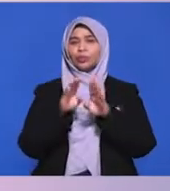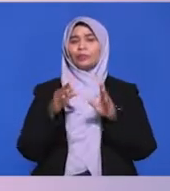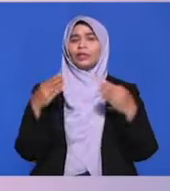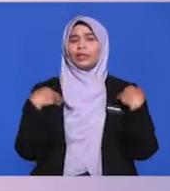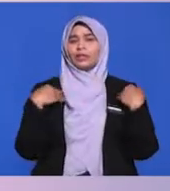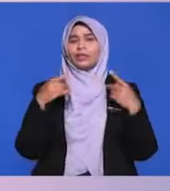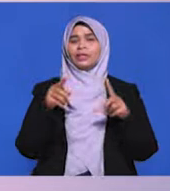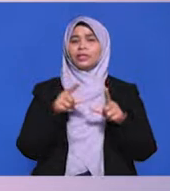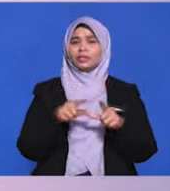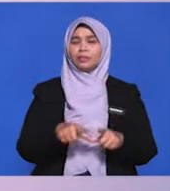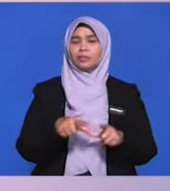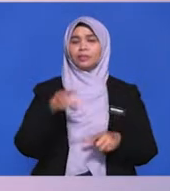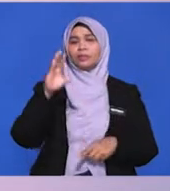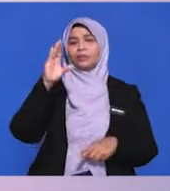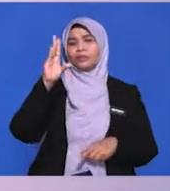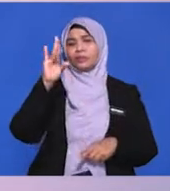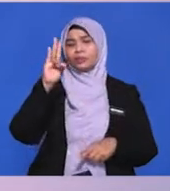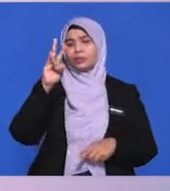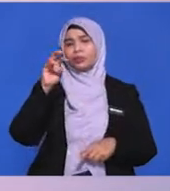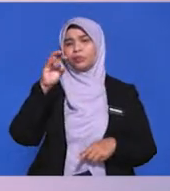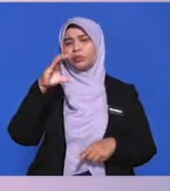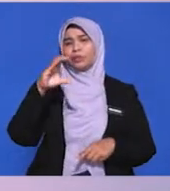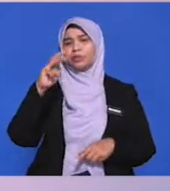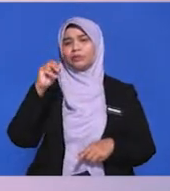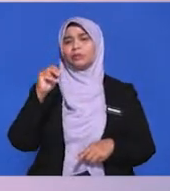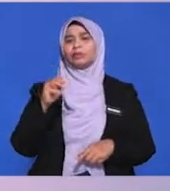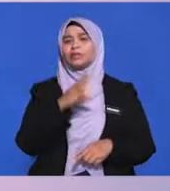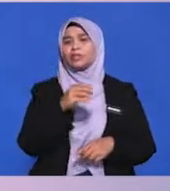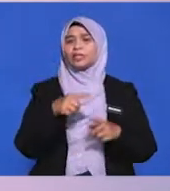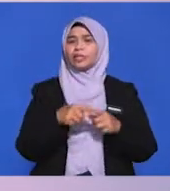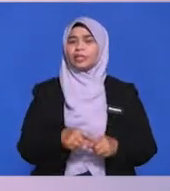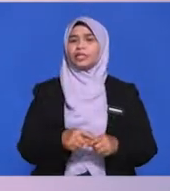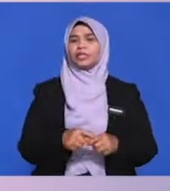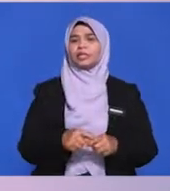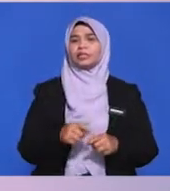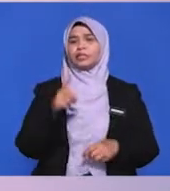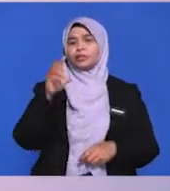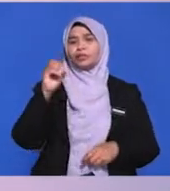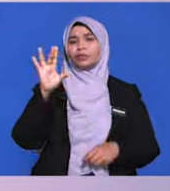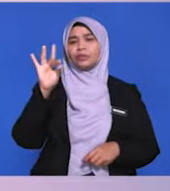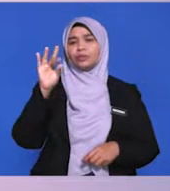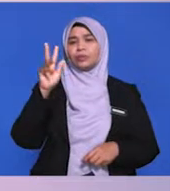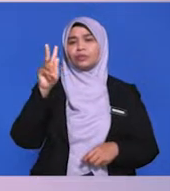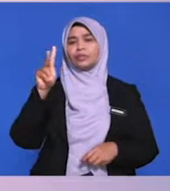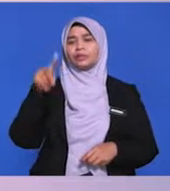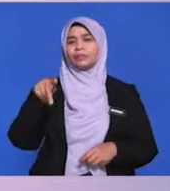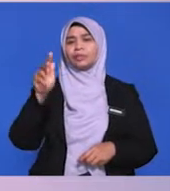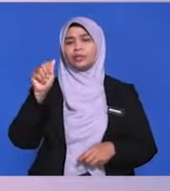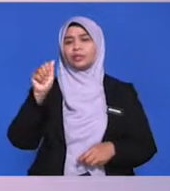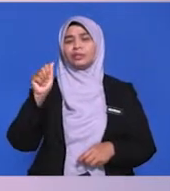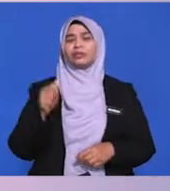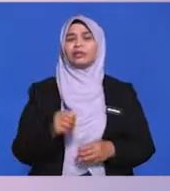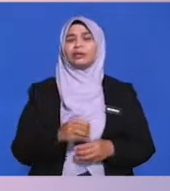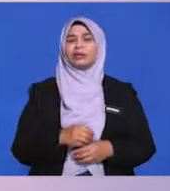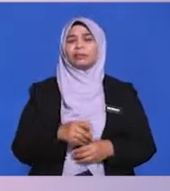isipadu 75 cm padu dan tekanan 108 Digo Pa